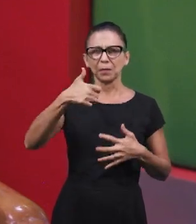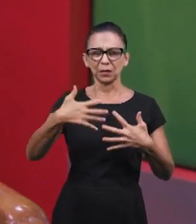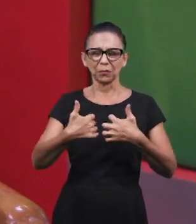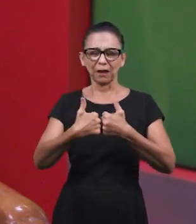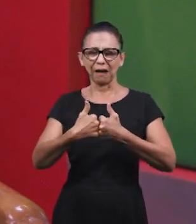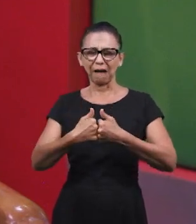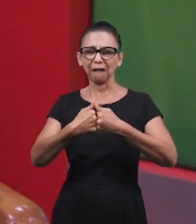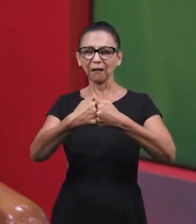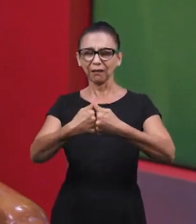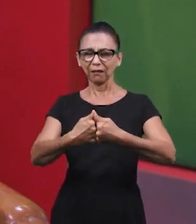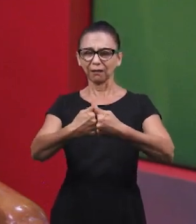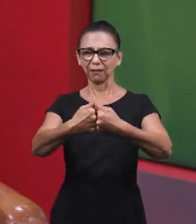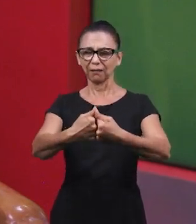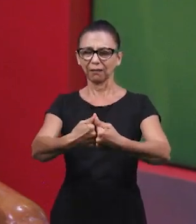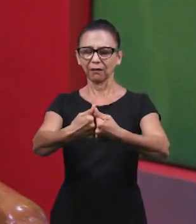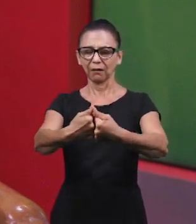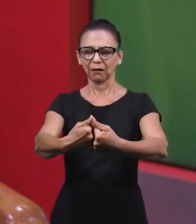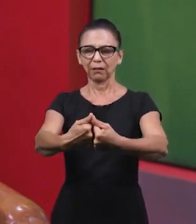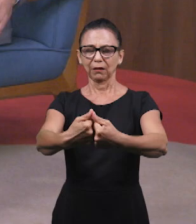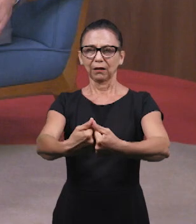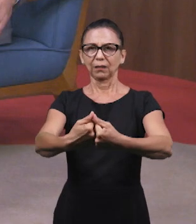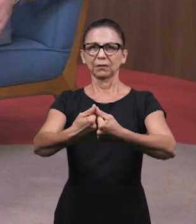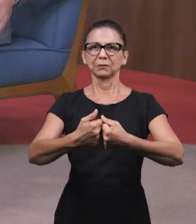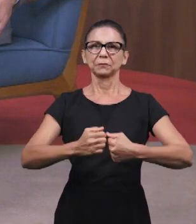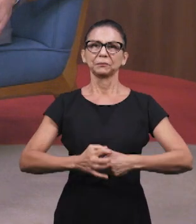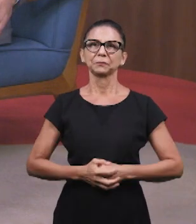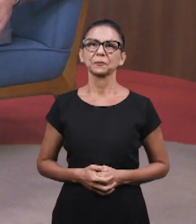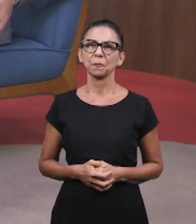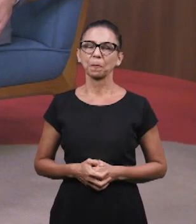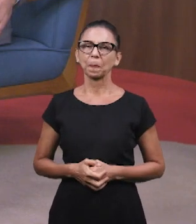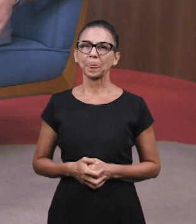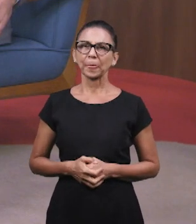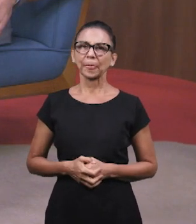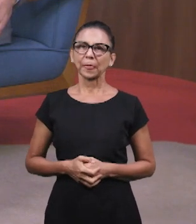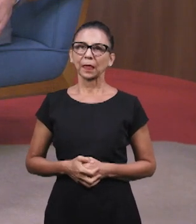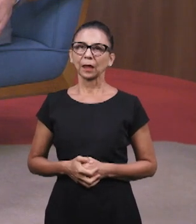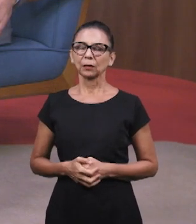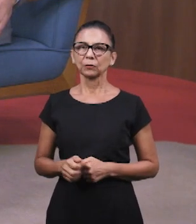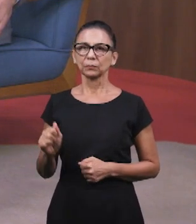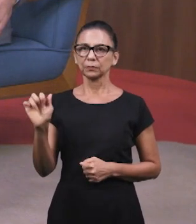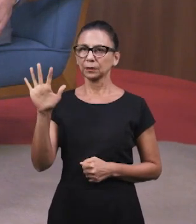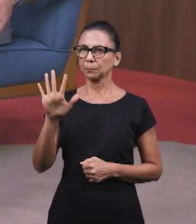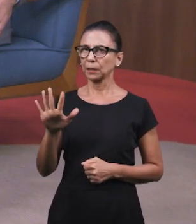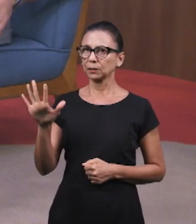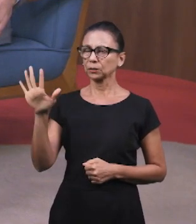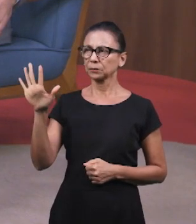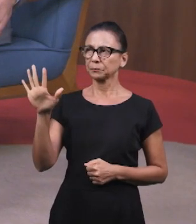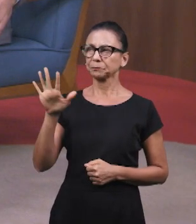puissent avoir une idée. L'arche, elle était exactement, nous pouvons dire, cet objet,